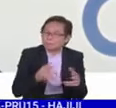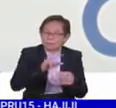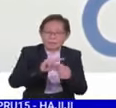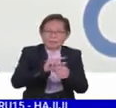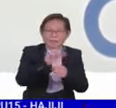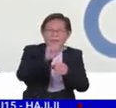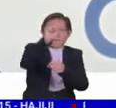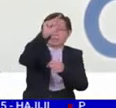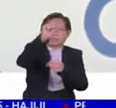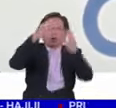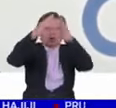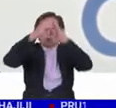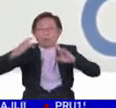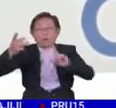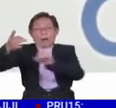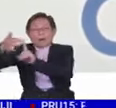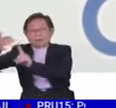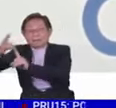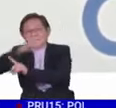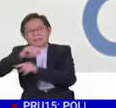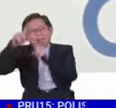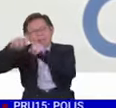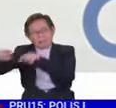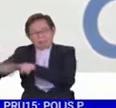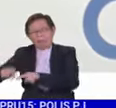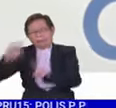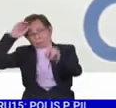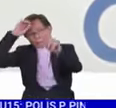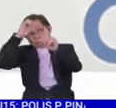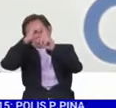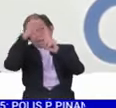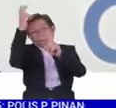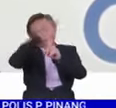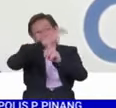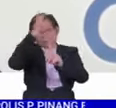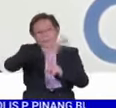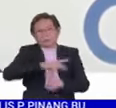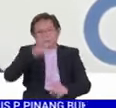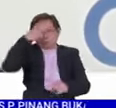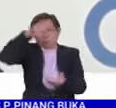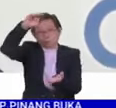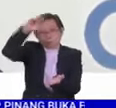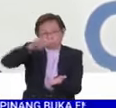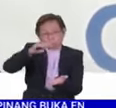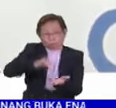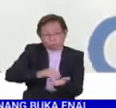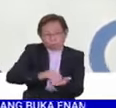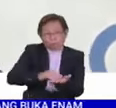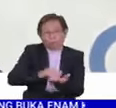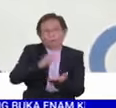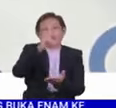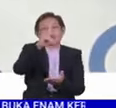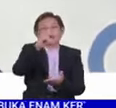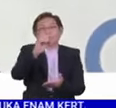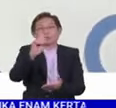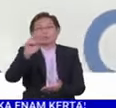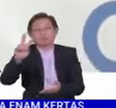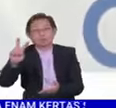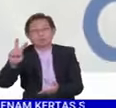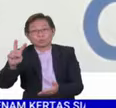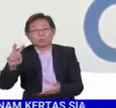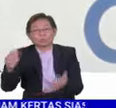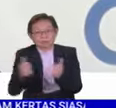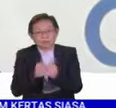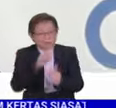gas rumah kaca dan sebagainya. Ini adalah matlamat kerajaan lah, untuk mengurangkan karbon dioksida ni, dan juga